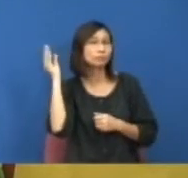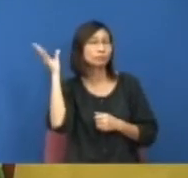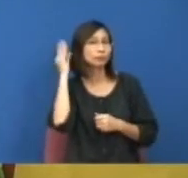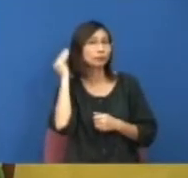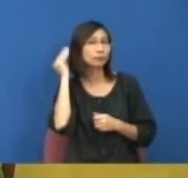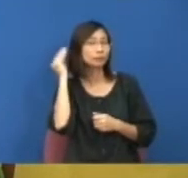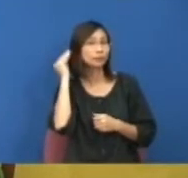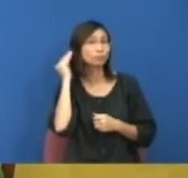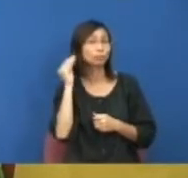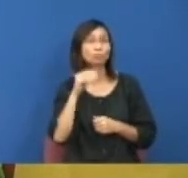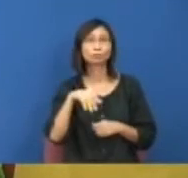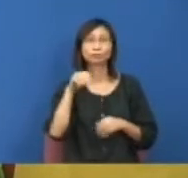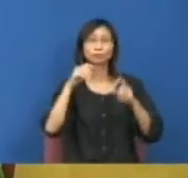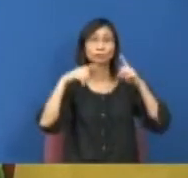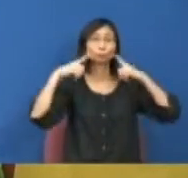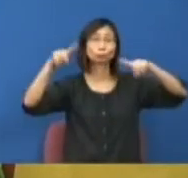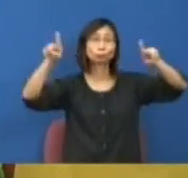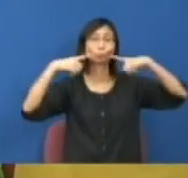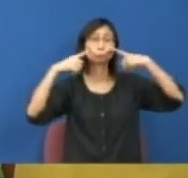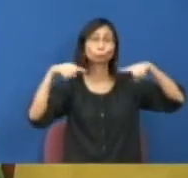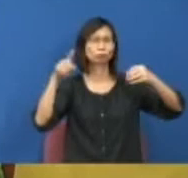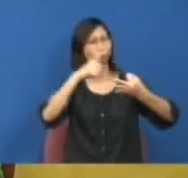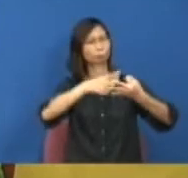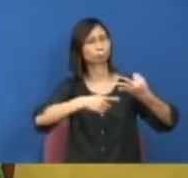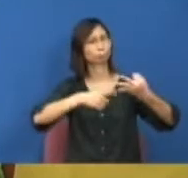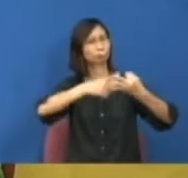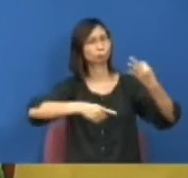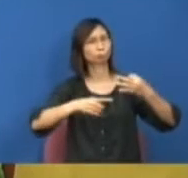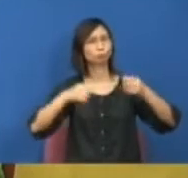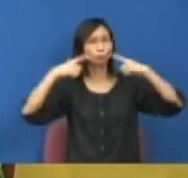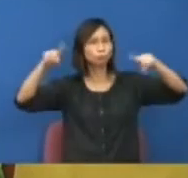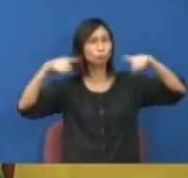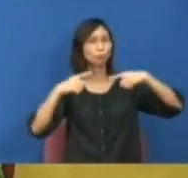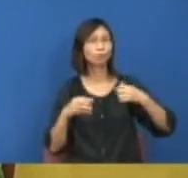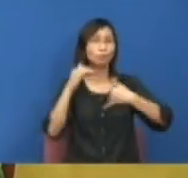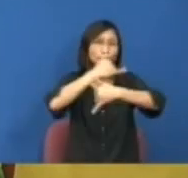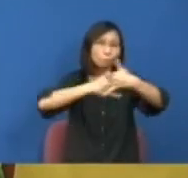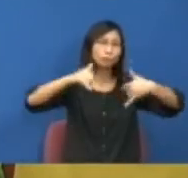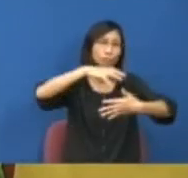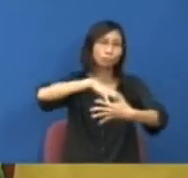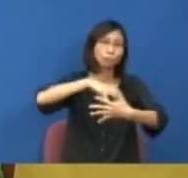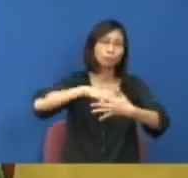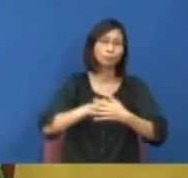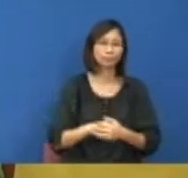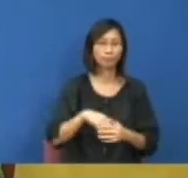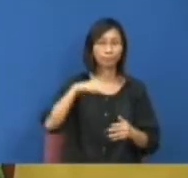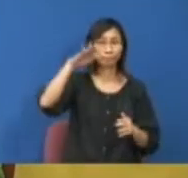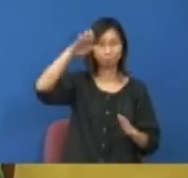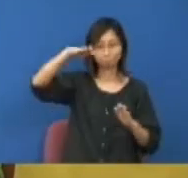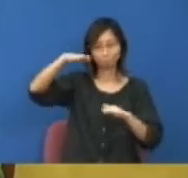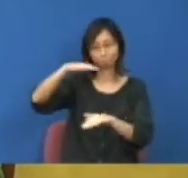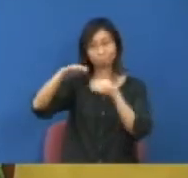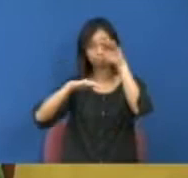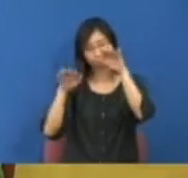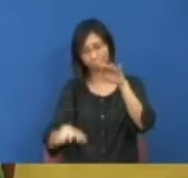song of something like that 咁樣啦。咁好多時喺嗰啲歌劇裏邊咧，都講到其實喺低下階層裏邊嘅人嗰一